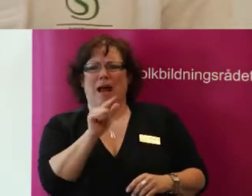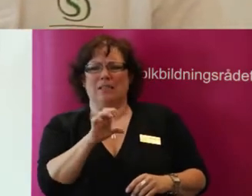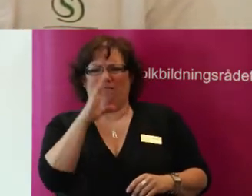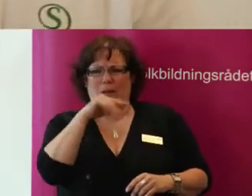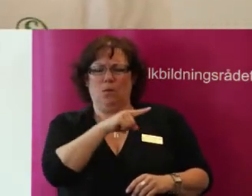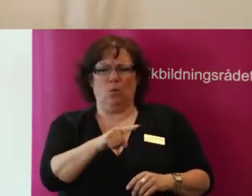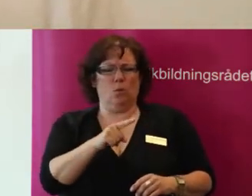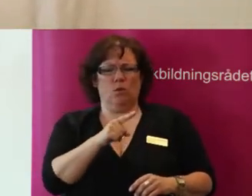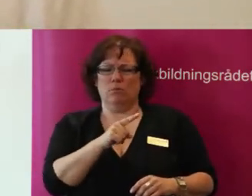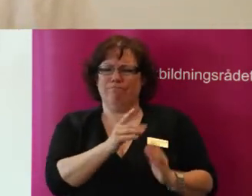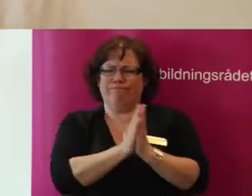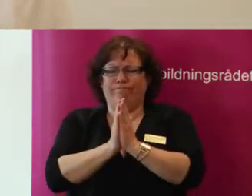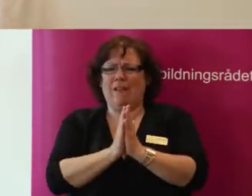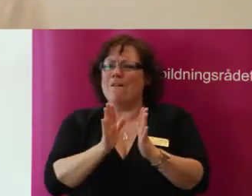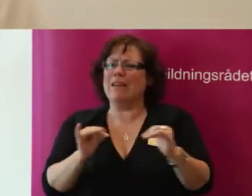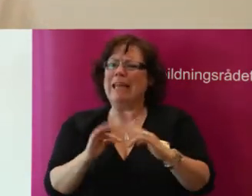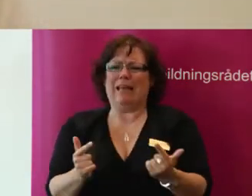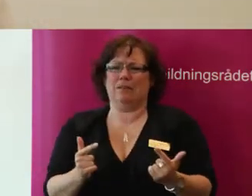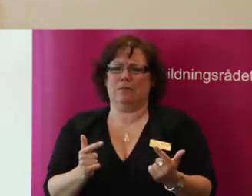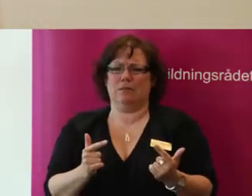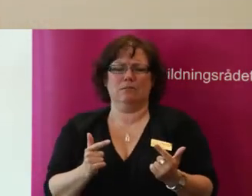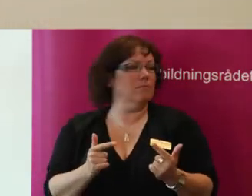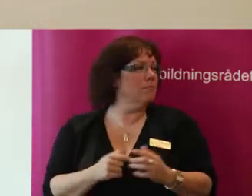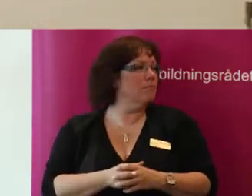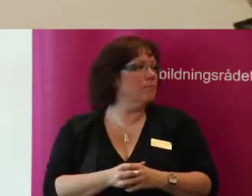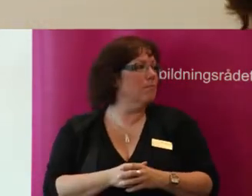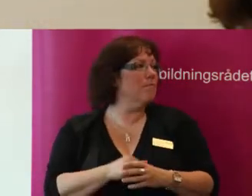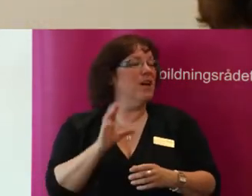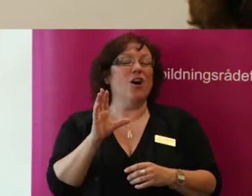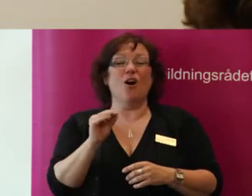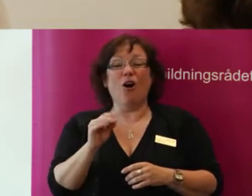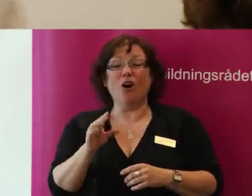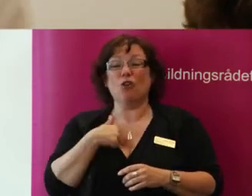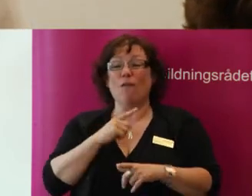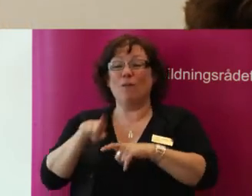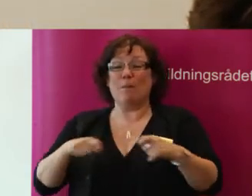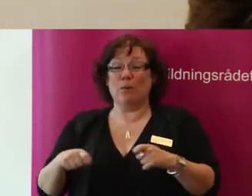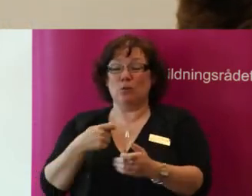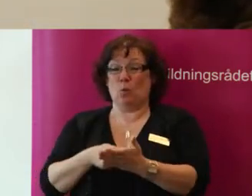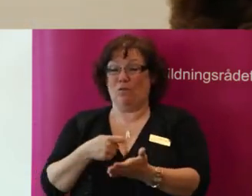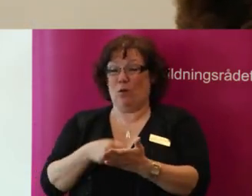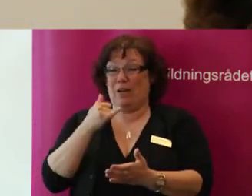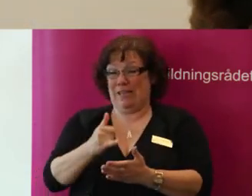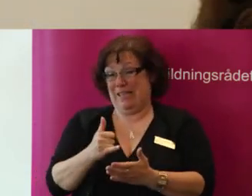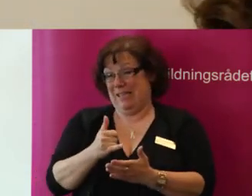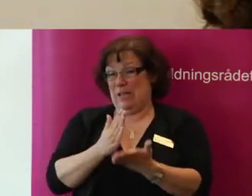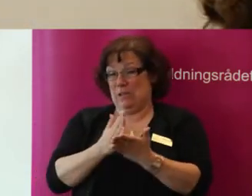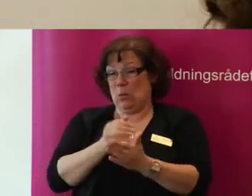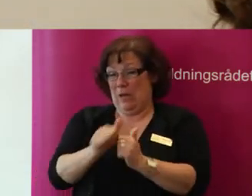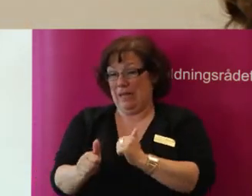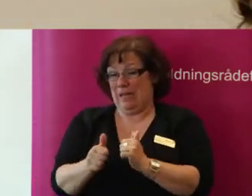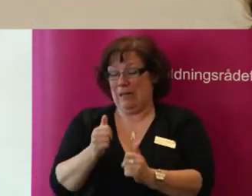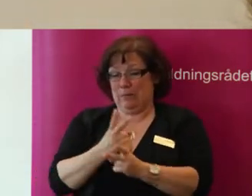friheten. Ja. Som förbundsordförande i Sveriges skolledare så jobbar jag i det formella utbildningssystemet. Det